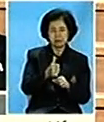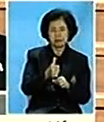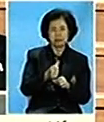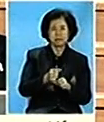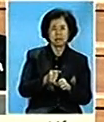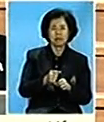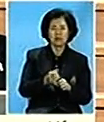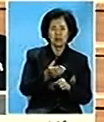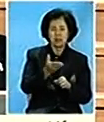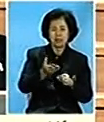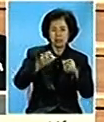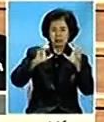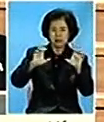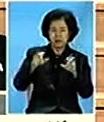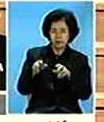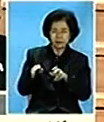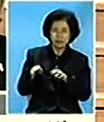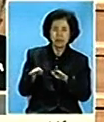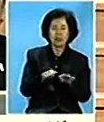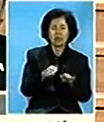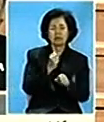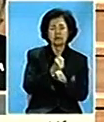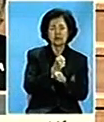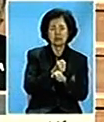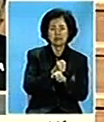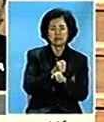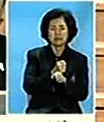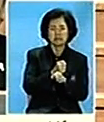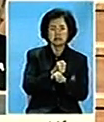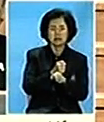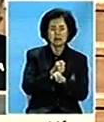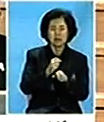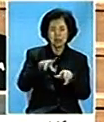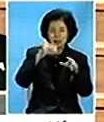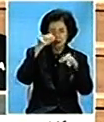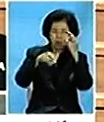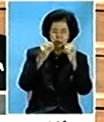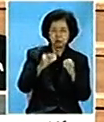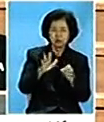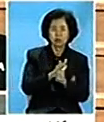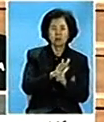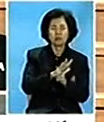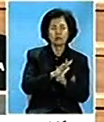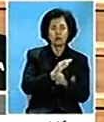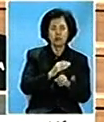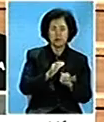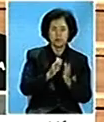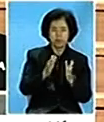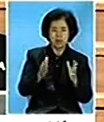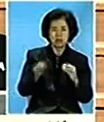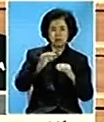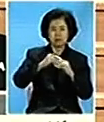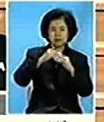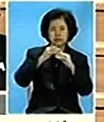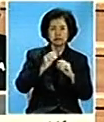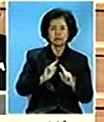ทางราชการมีความพยายามที่จะทำให้ข้อมูลมีความสมบูรณ์มากยิ่งขึ้นเรื่อย